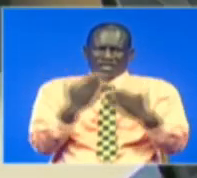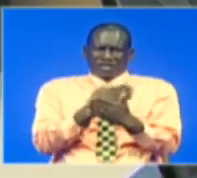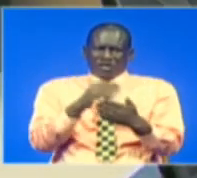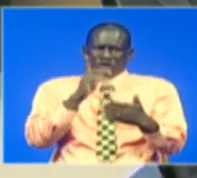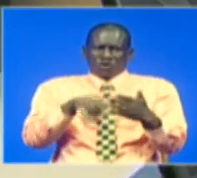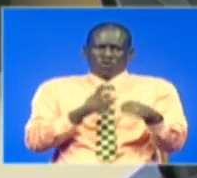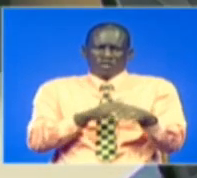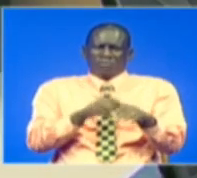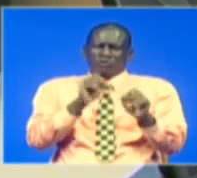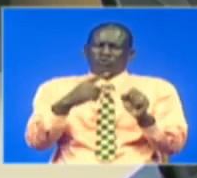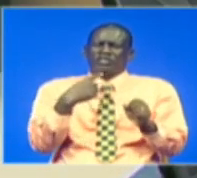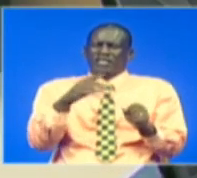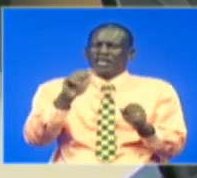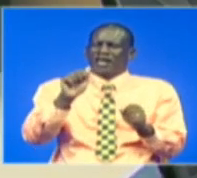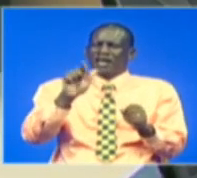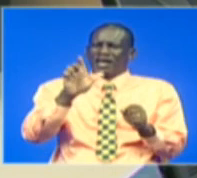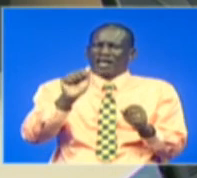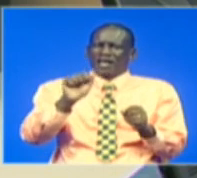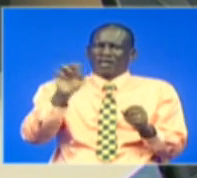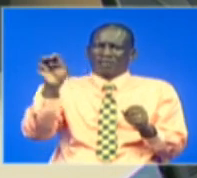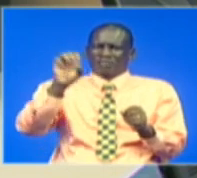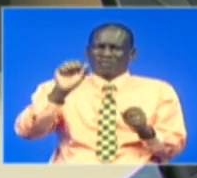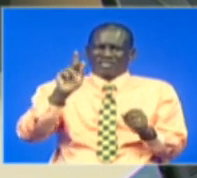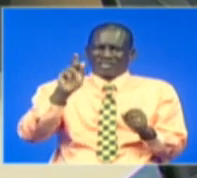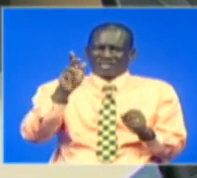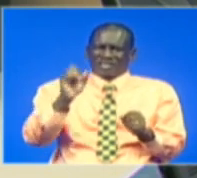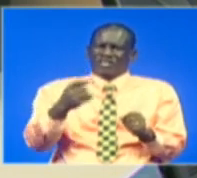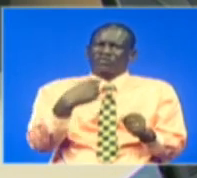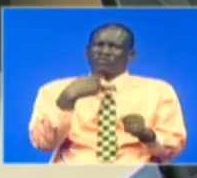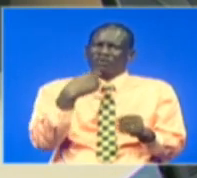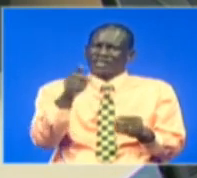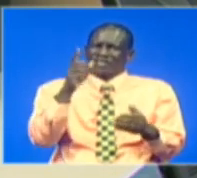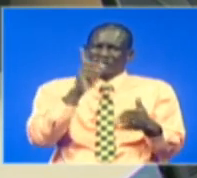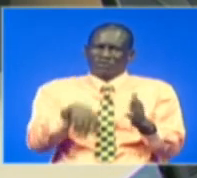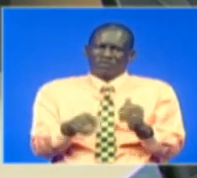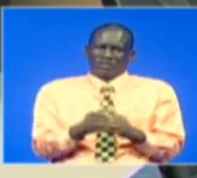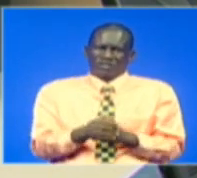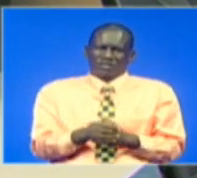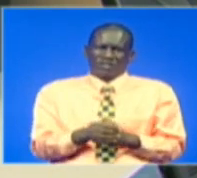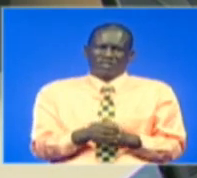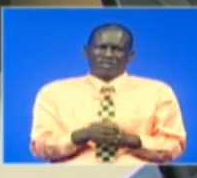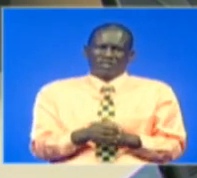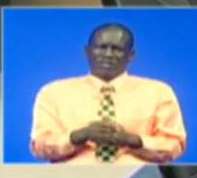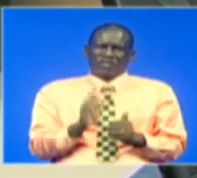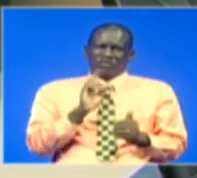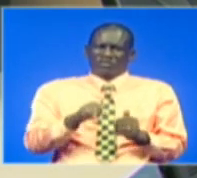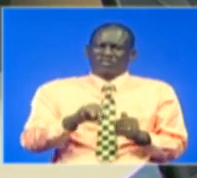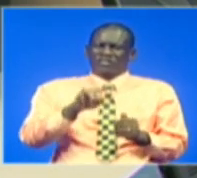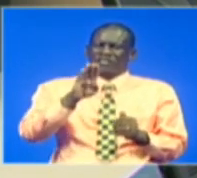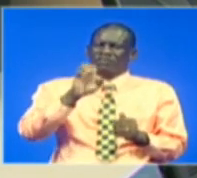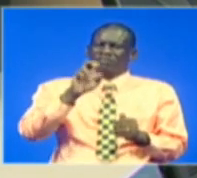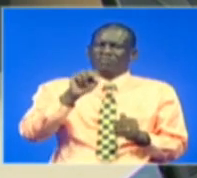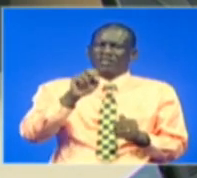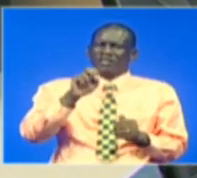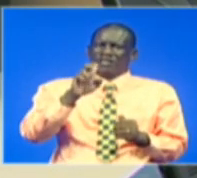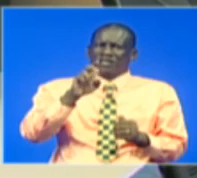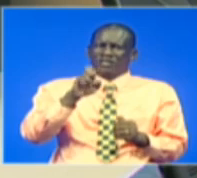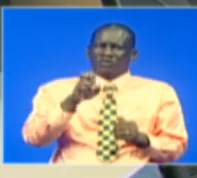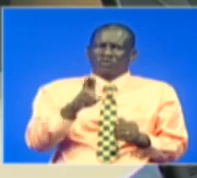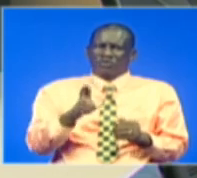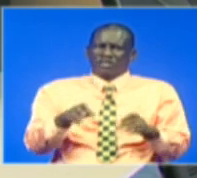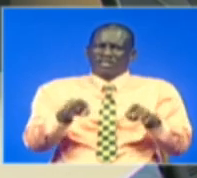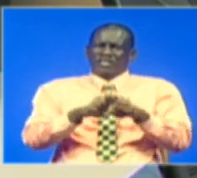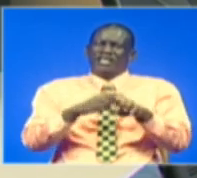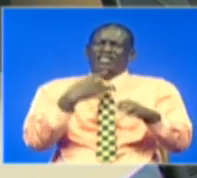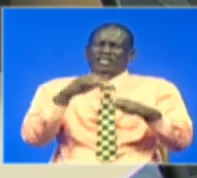Unaposa kusema alamsiki. Na ukiambiwa alamsiki unajibu nini? Mhm. Hebu tuambie. Ukijibu ukiambiwa alamsiki unasema binuri. Na ni mida ya usiku. Yaani kama kusema